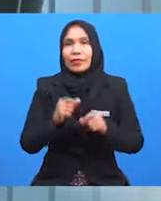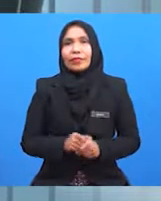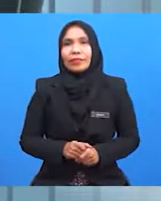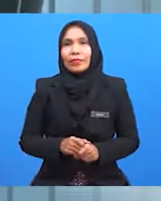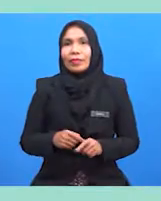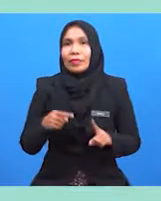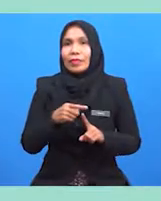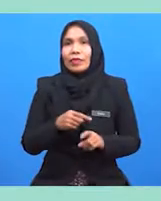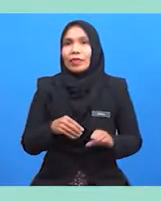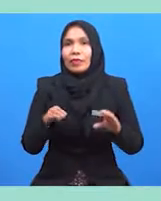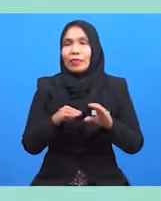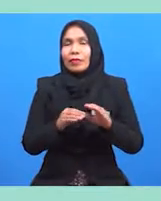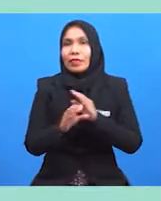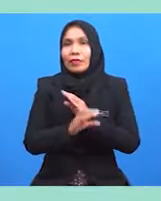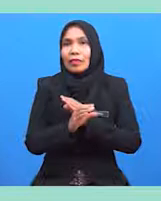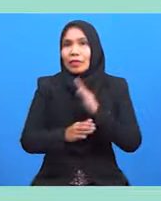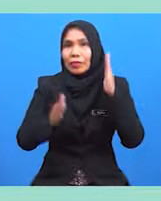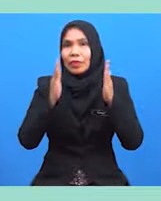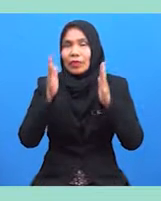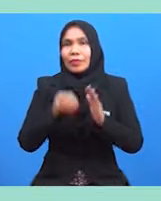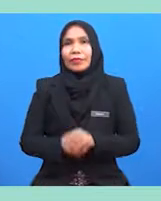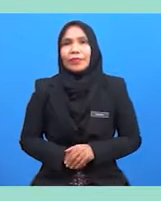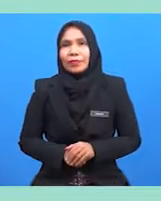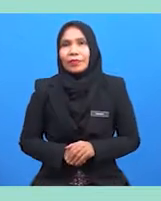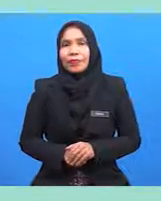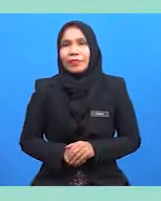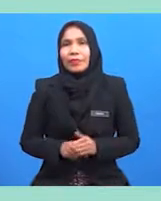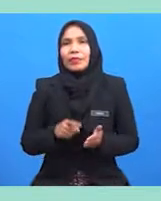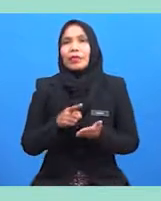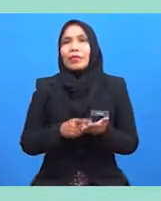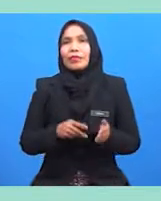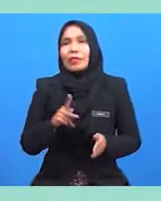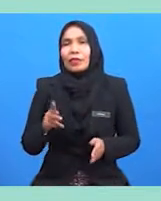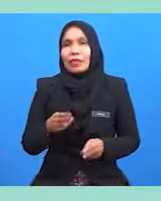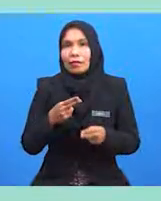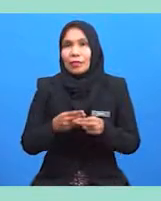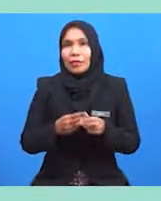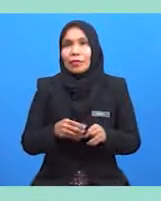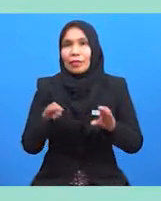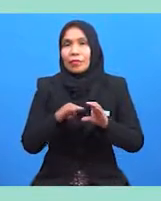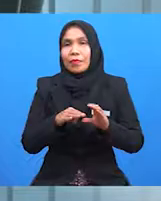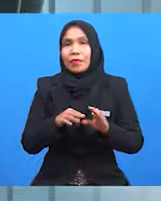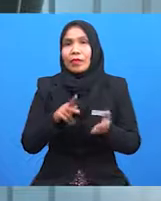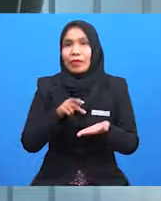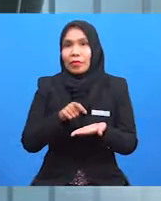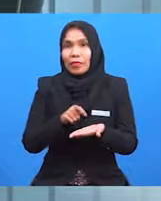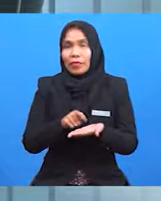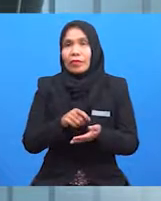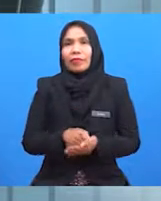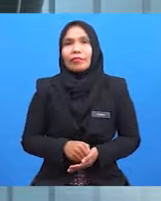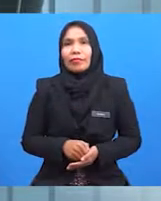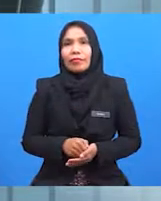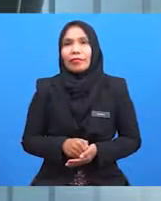bertanya kepada murid, bank apakah yang dikenali sebagai bank pusat di negara kita? Ya,